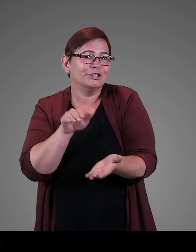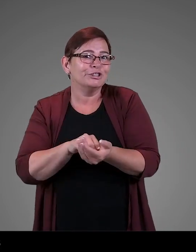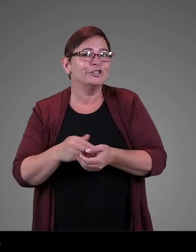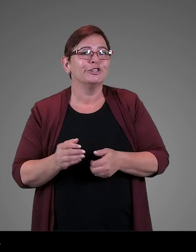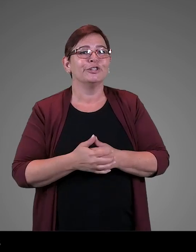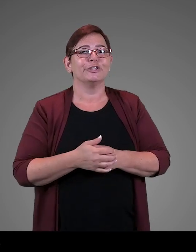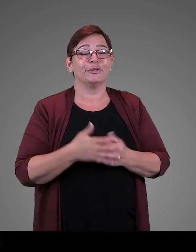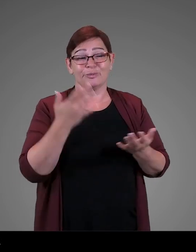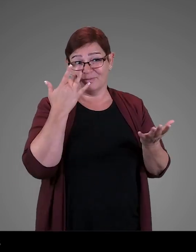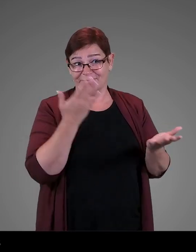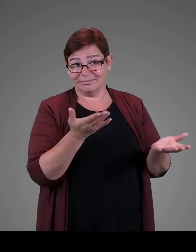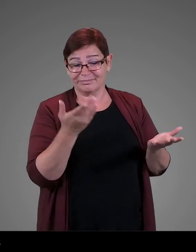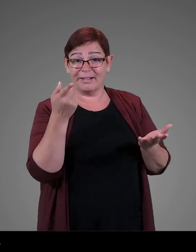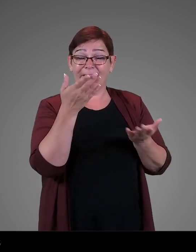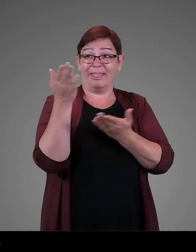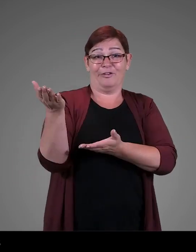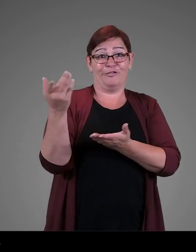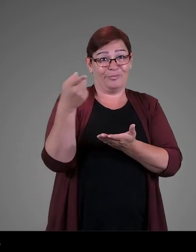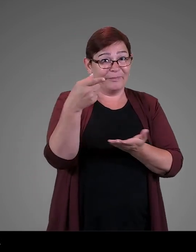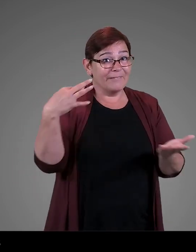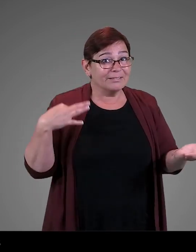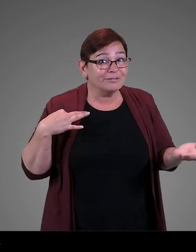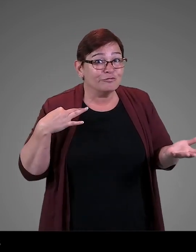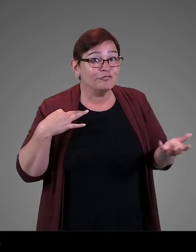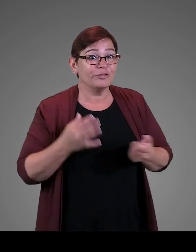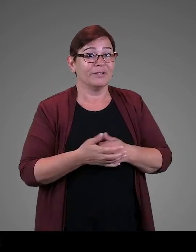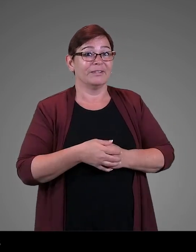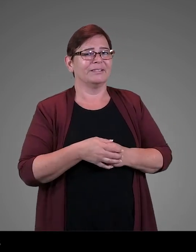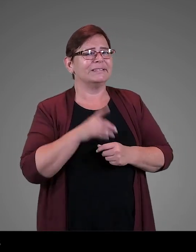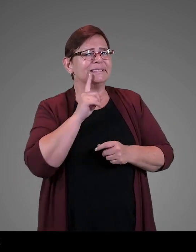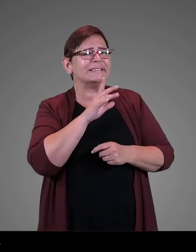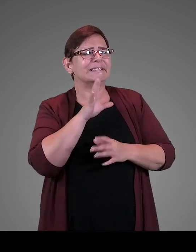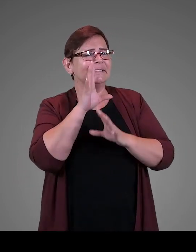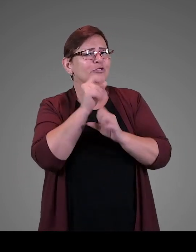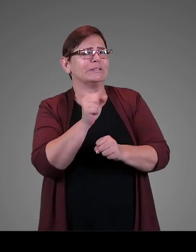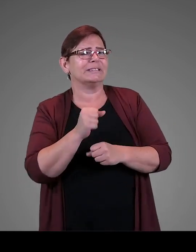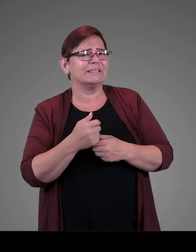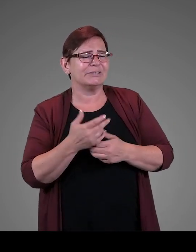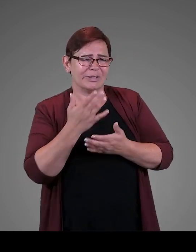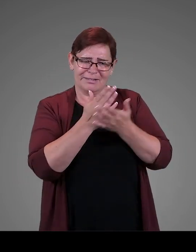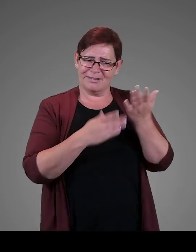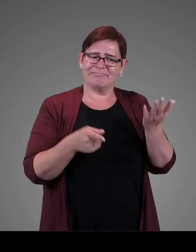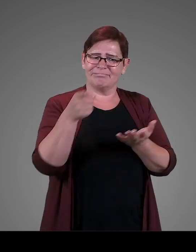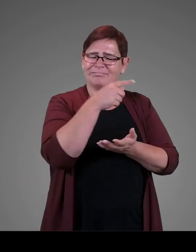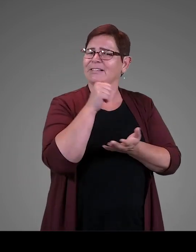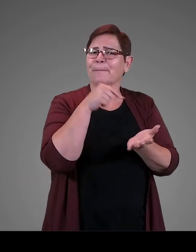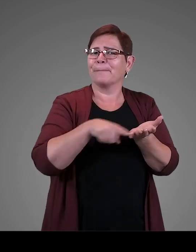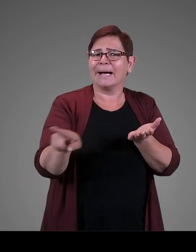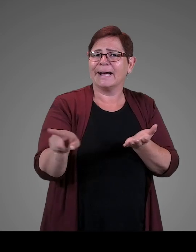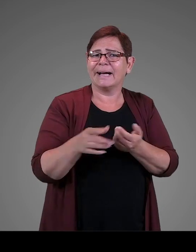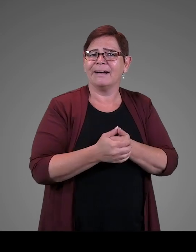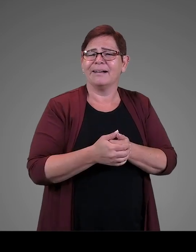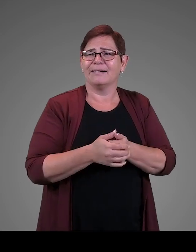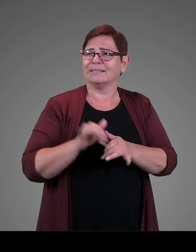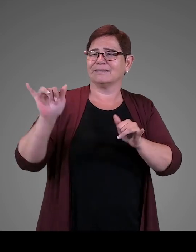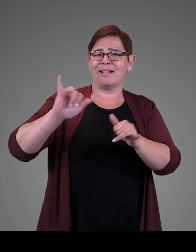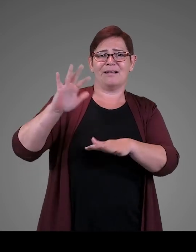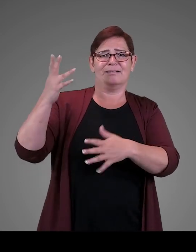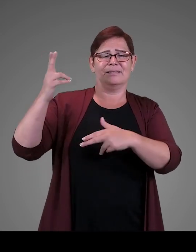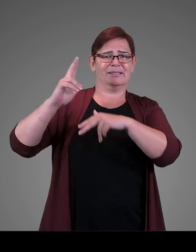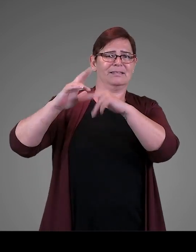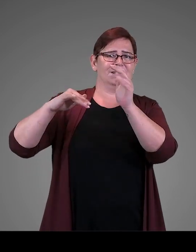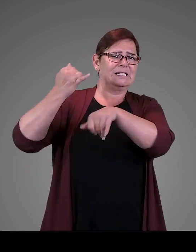êtes des bénévoles. Et ça, c'est intéressant aussi, que comme tout ce travail, c'est pas le travail, vous n'êtes pas